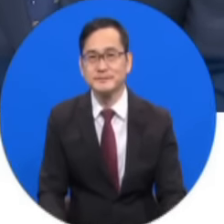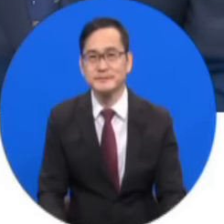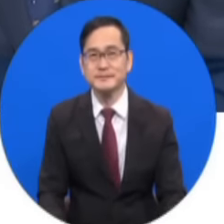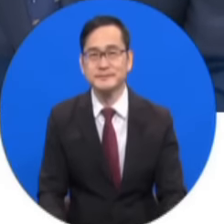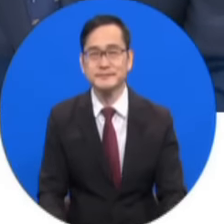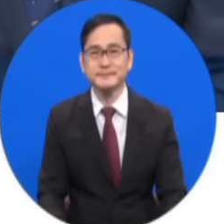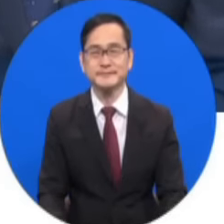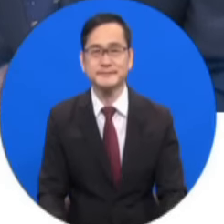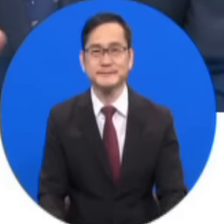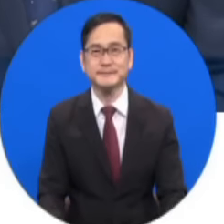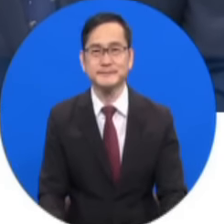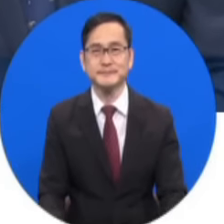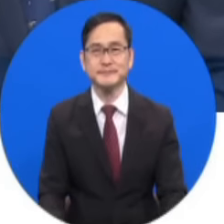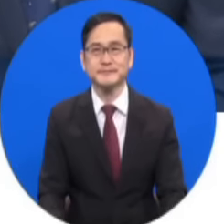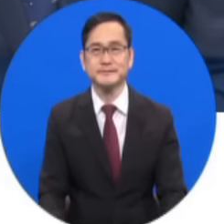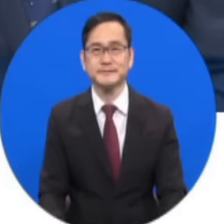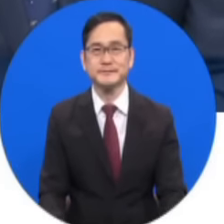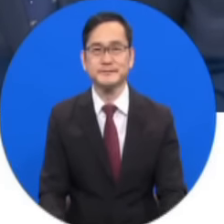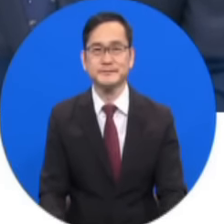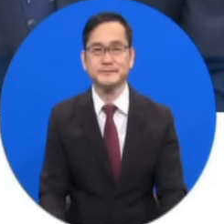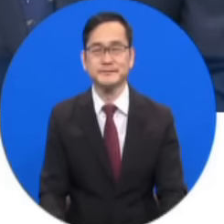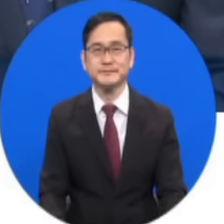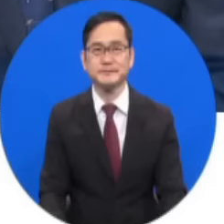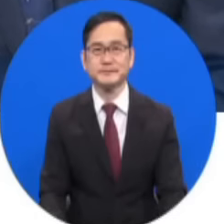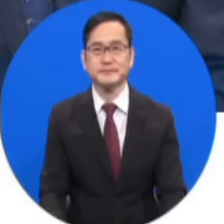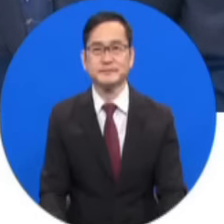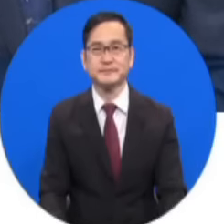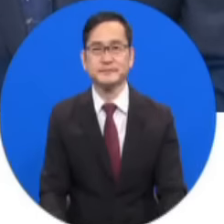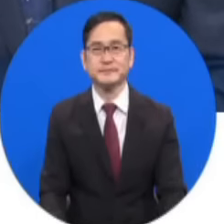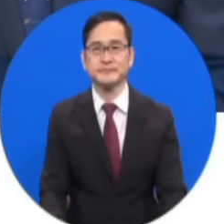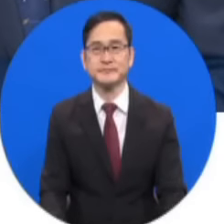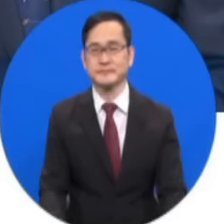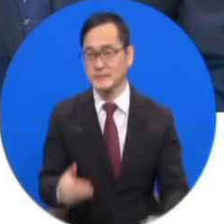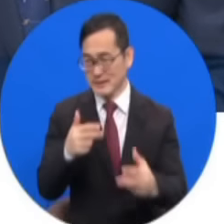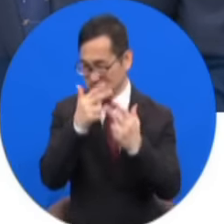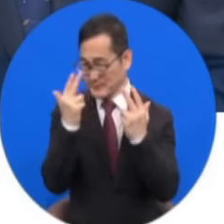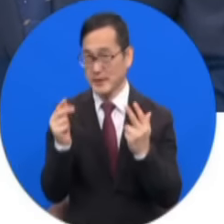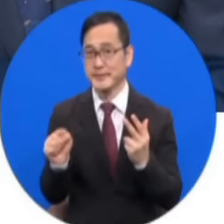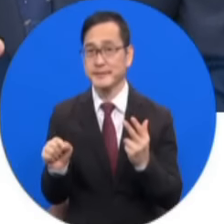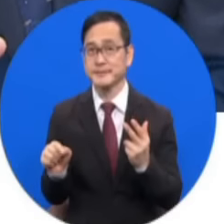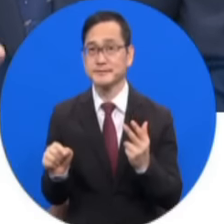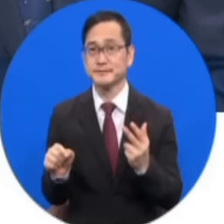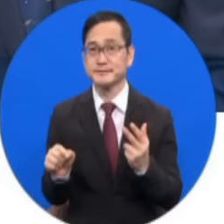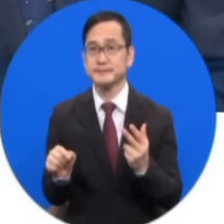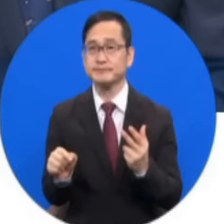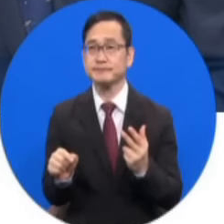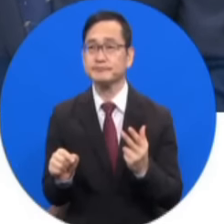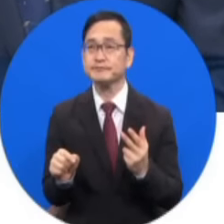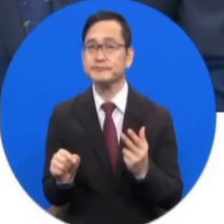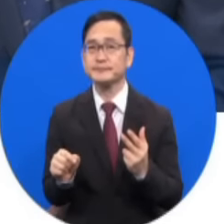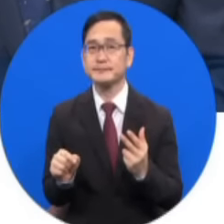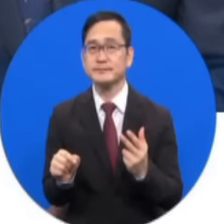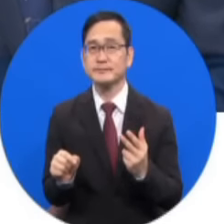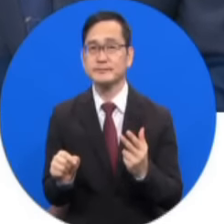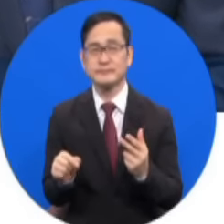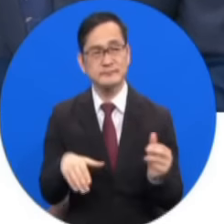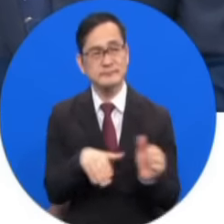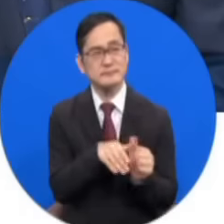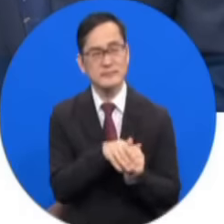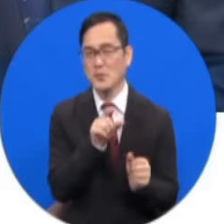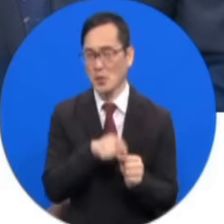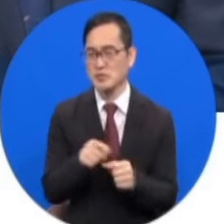최근에 어떤 여러 가지 전국 상황 정치 상황에 이재명 대표로 어떤이 화살이나 관심을 돌리기 위한 문제제기